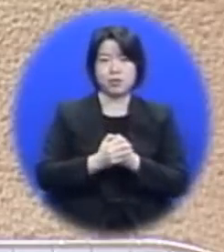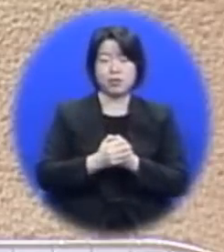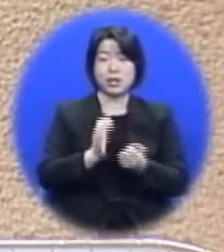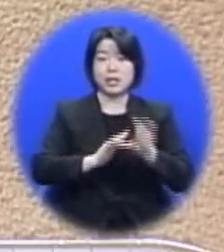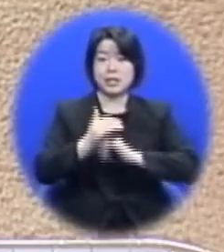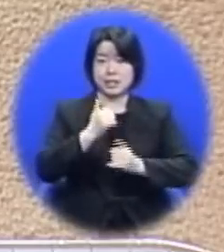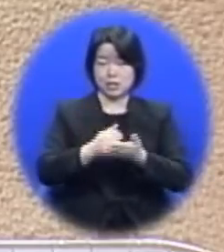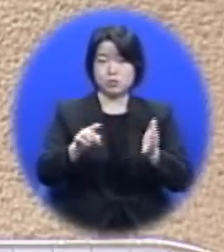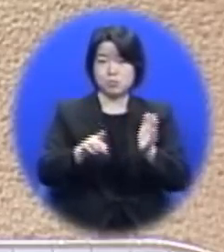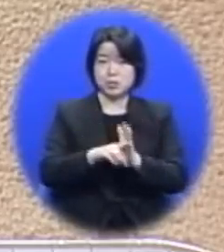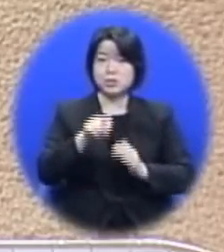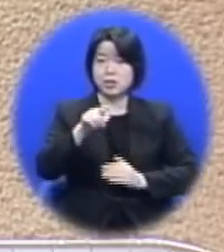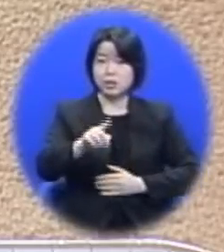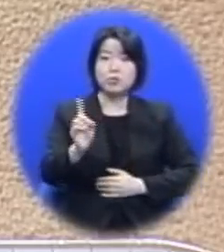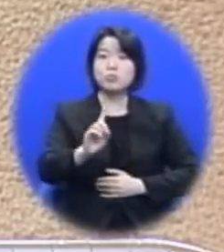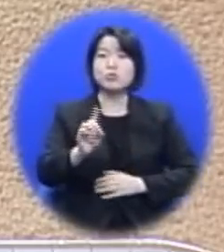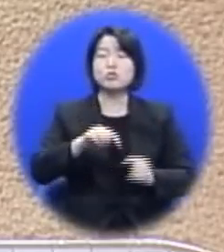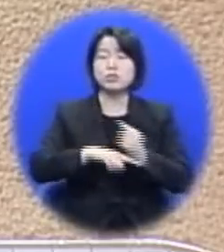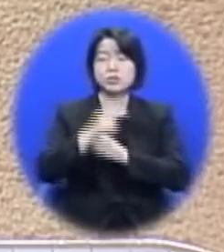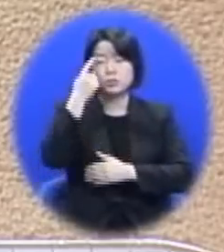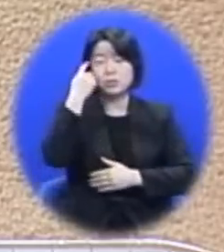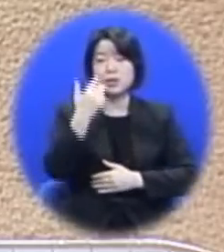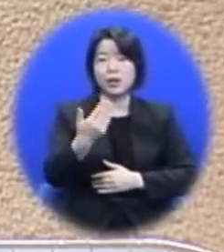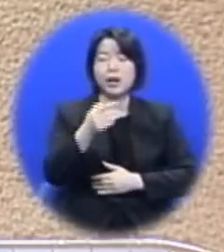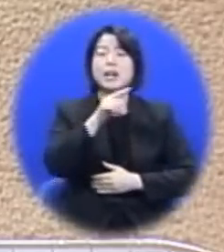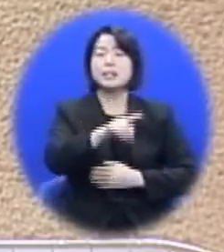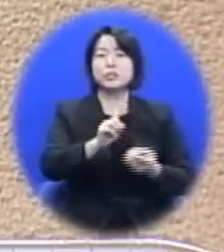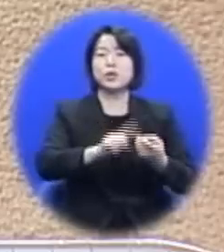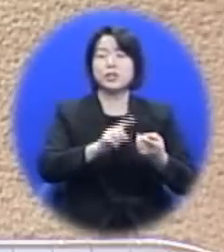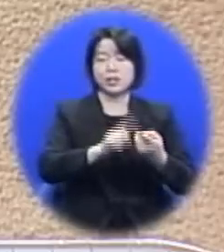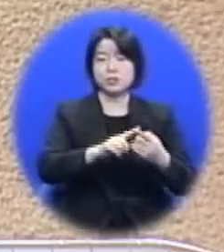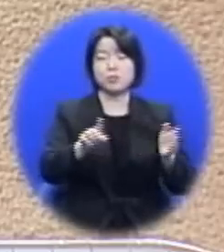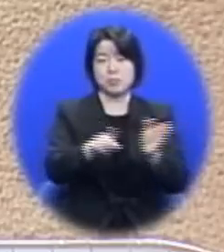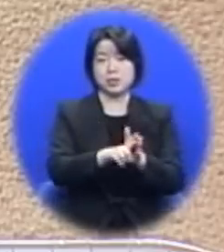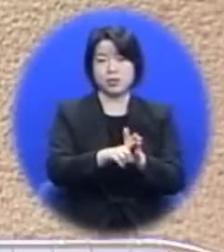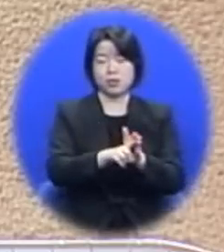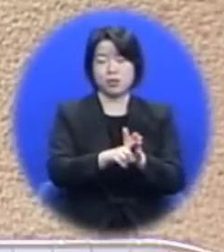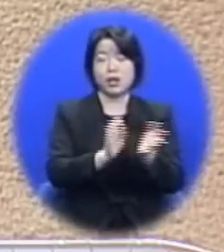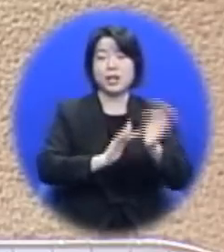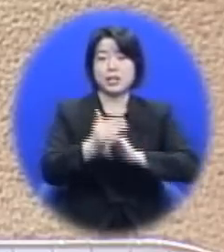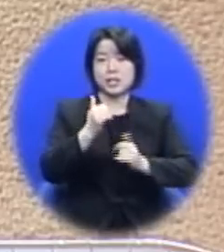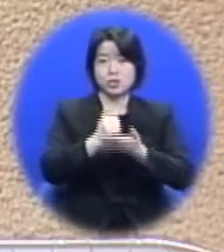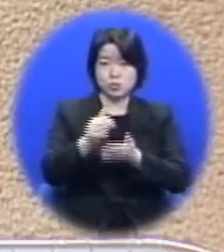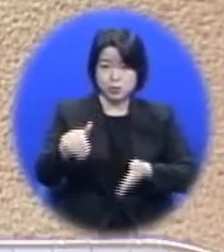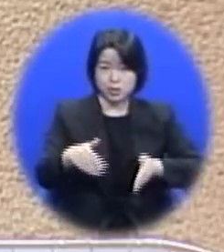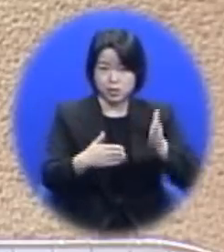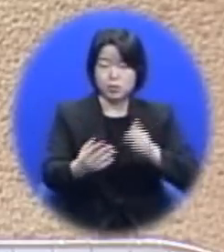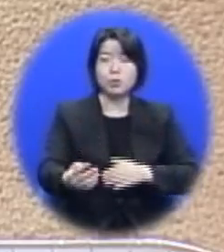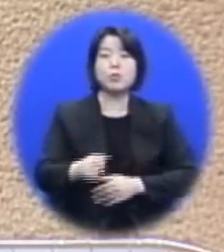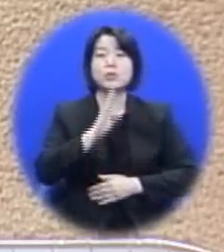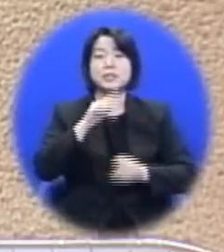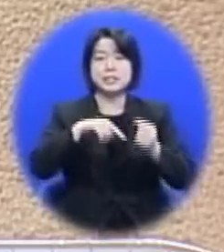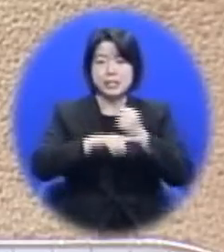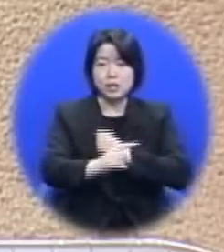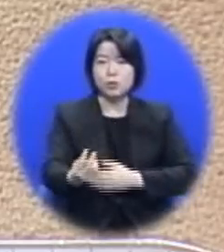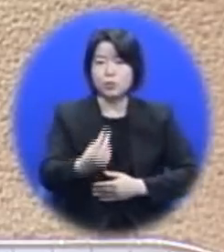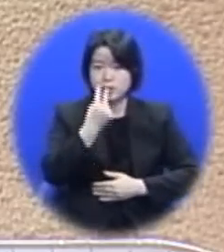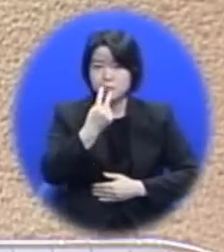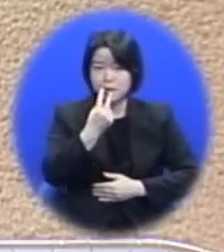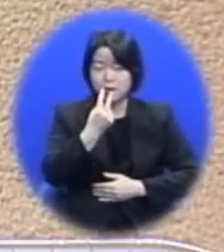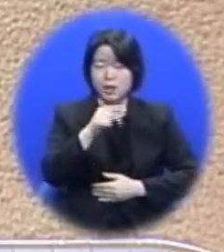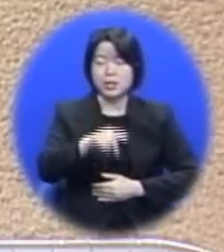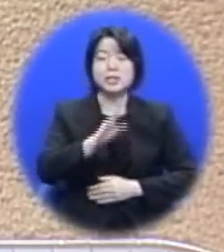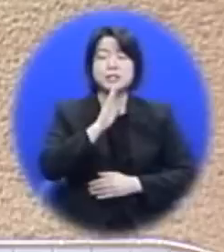무슨 뜻입니까? 그걸 믿는 거예요. 예수님이 길이고 진리고 생명이라는 거예요. 예수님이 길이고 진리고